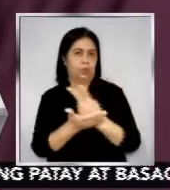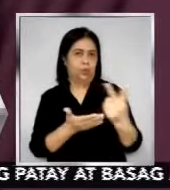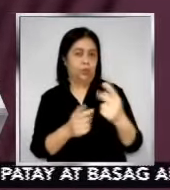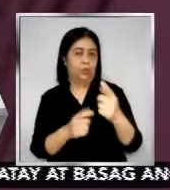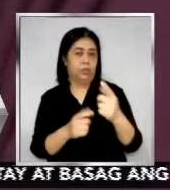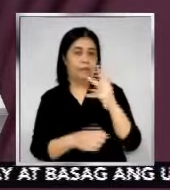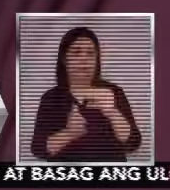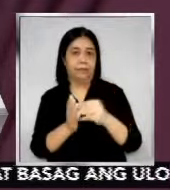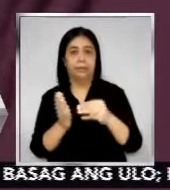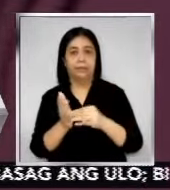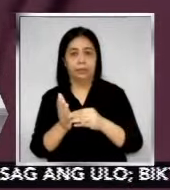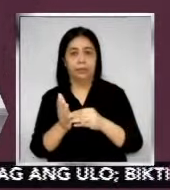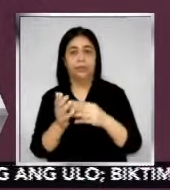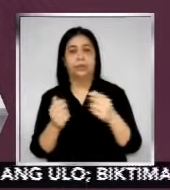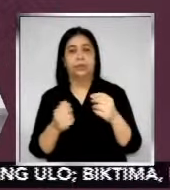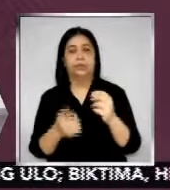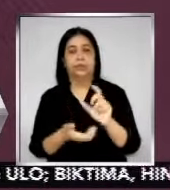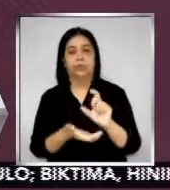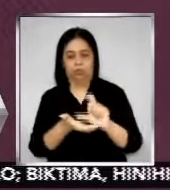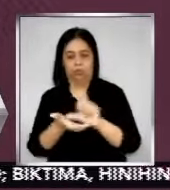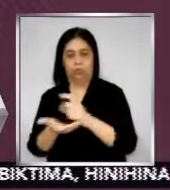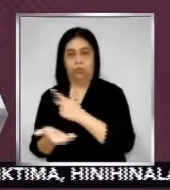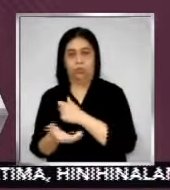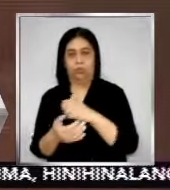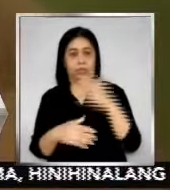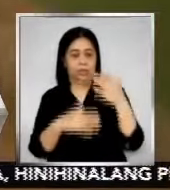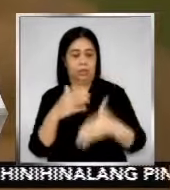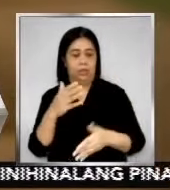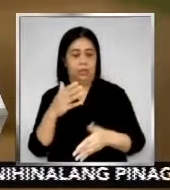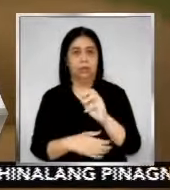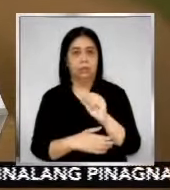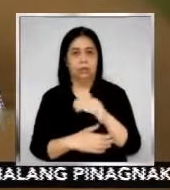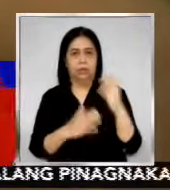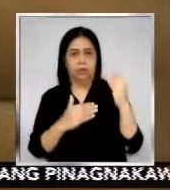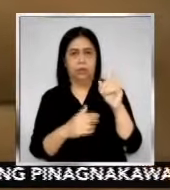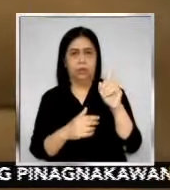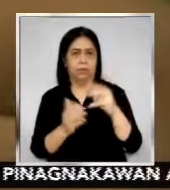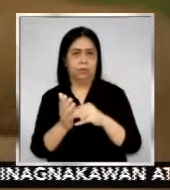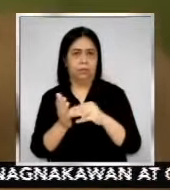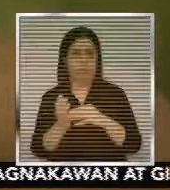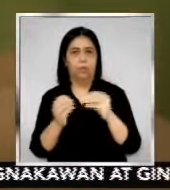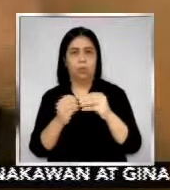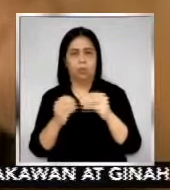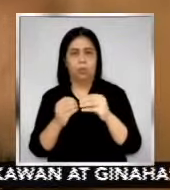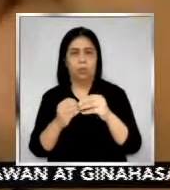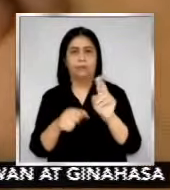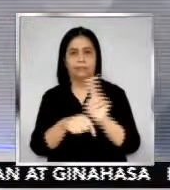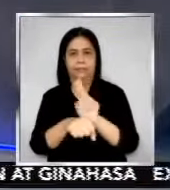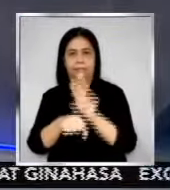doses. Sa katapusan ng Mayo, inaasahang 1 milyong doses pa magagamit.